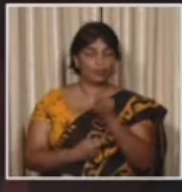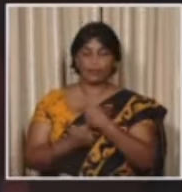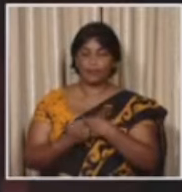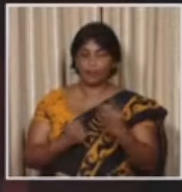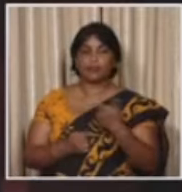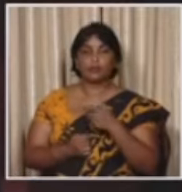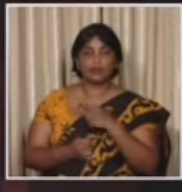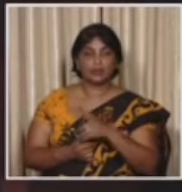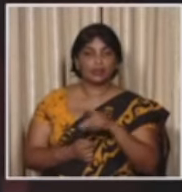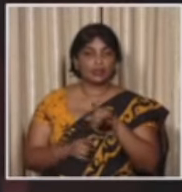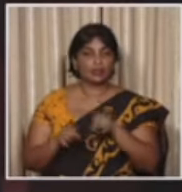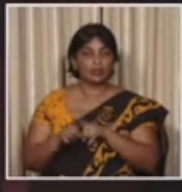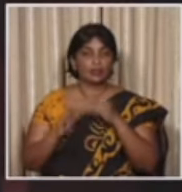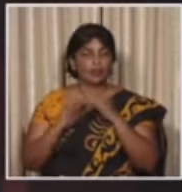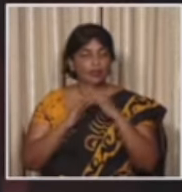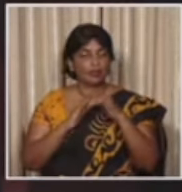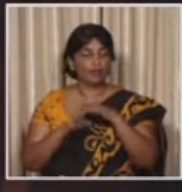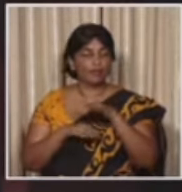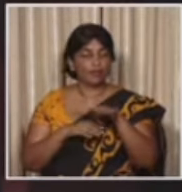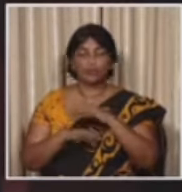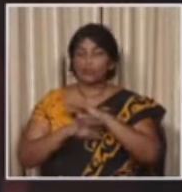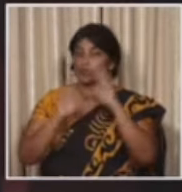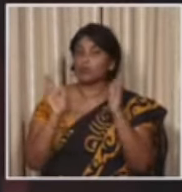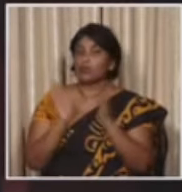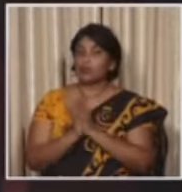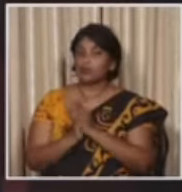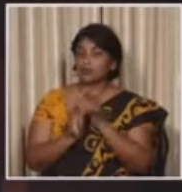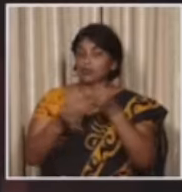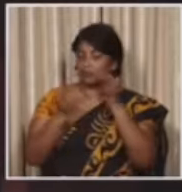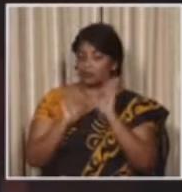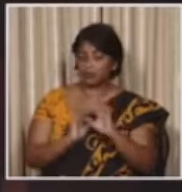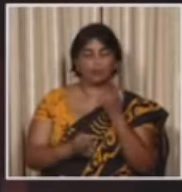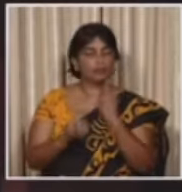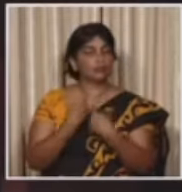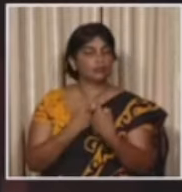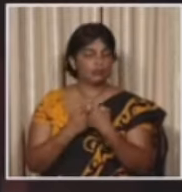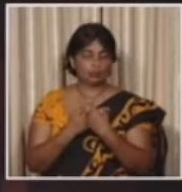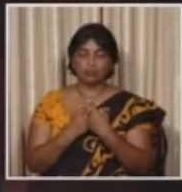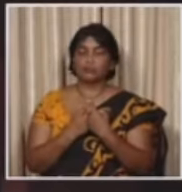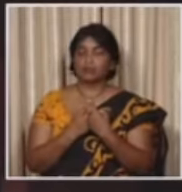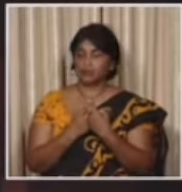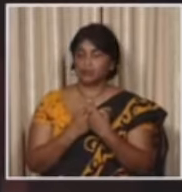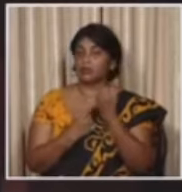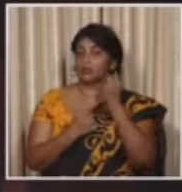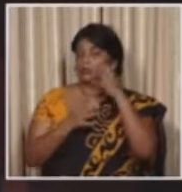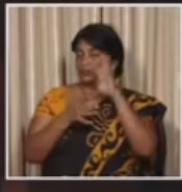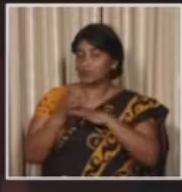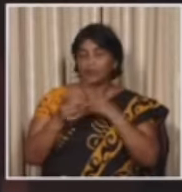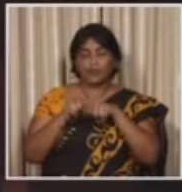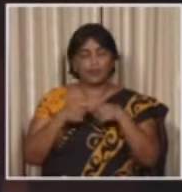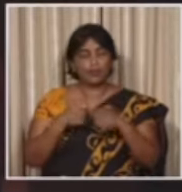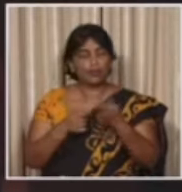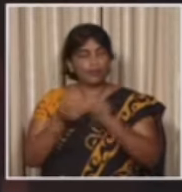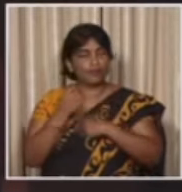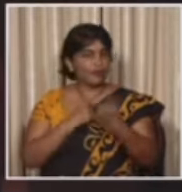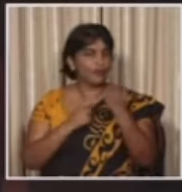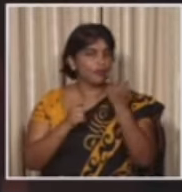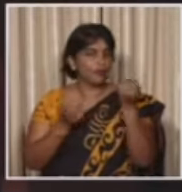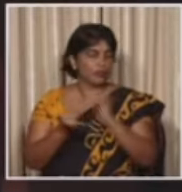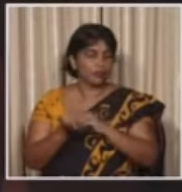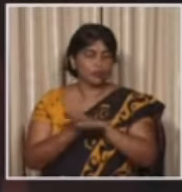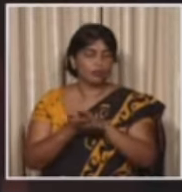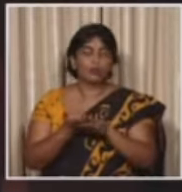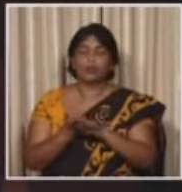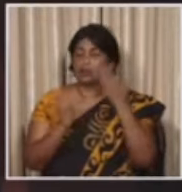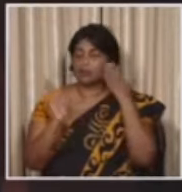වෙන්දේසි කිරීමට නියමිත වත්කම් පිළිබඳ නිසිහා විධිමත් තක්සේරුවක් කර ඒවා යලි ප්‍රතිව්‍යූහගත කිරීම සඳහා